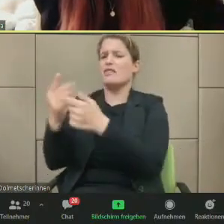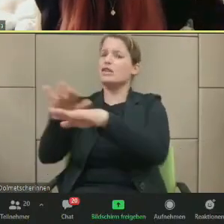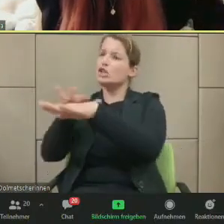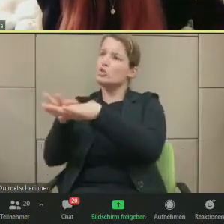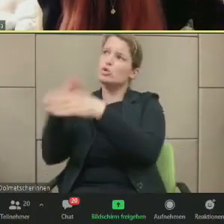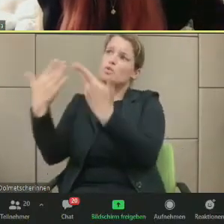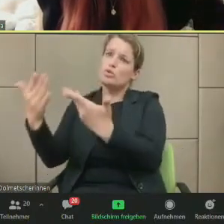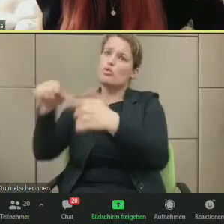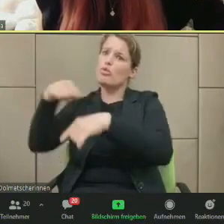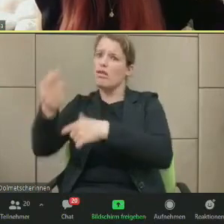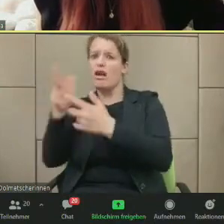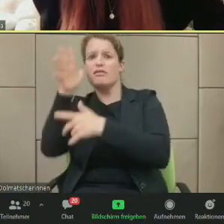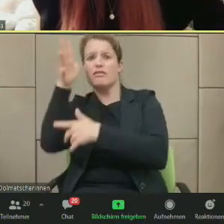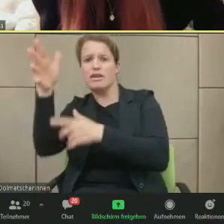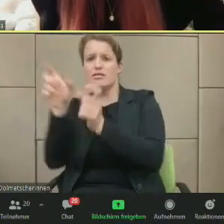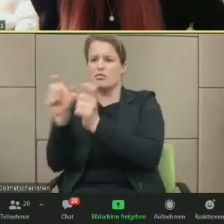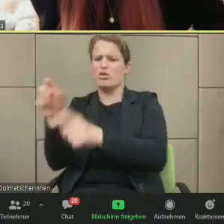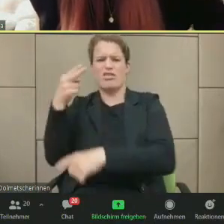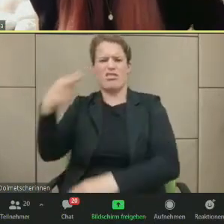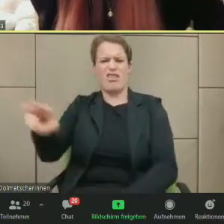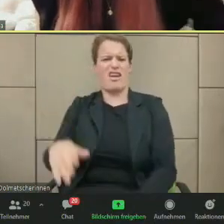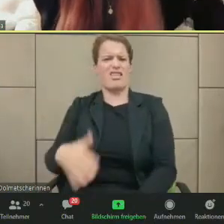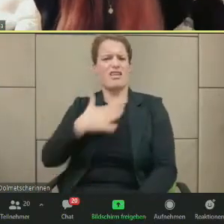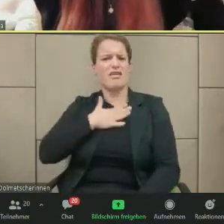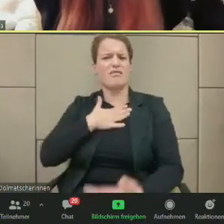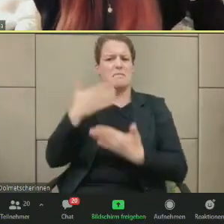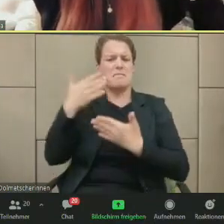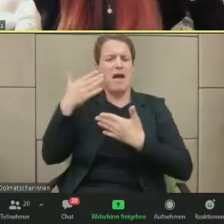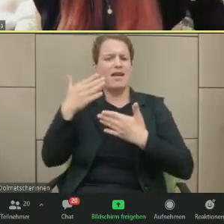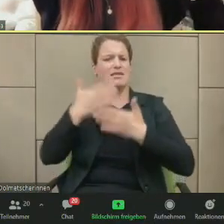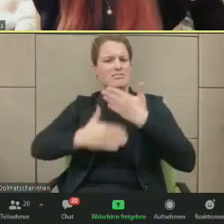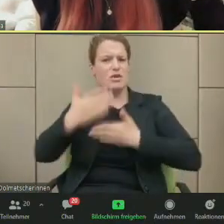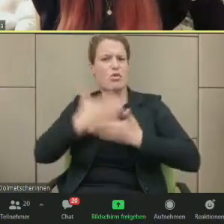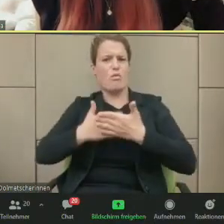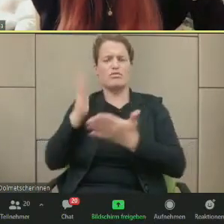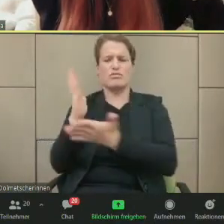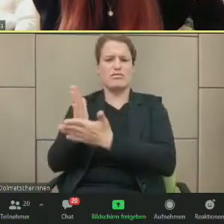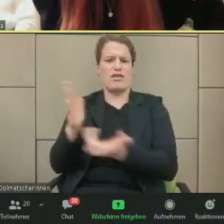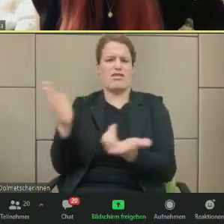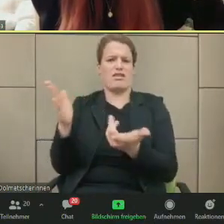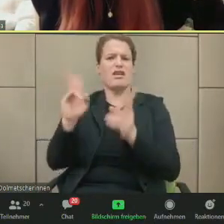dann hat er auf deiner Seite einfach nichts mehr verloren und aus. Und wenn